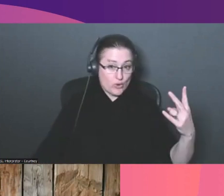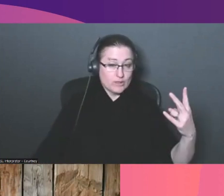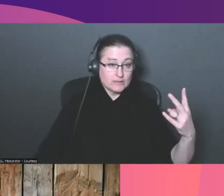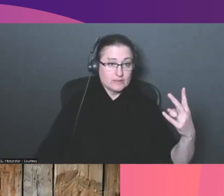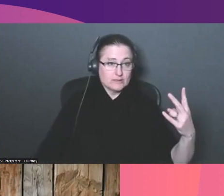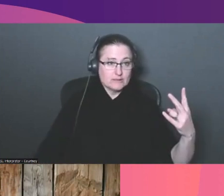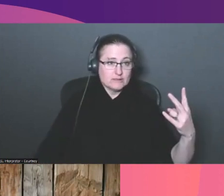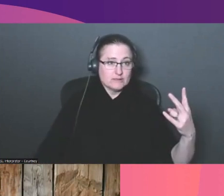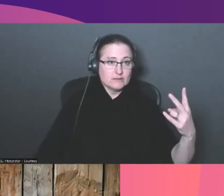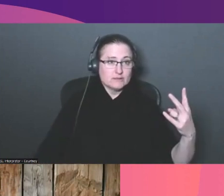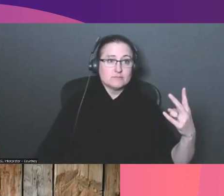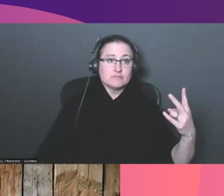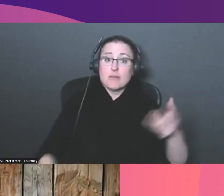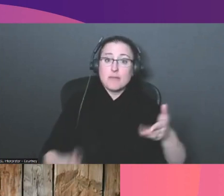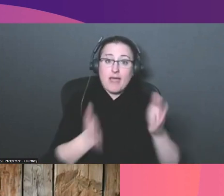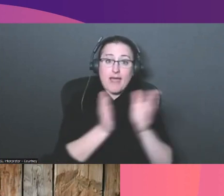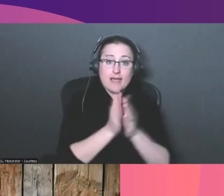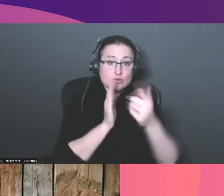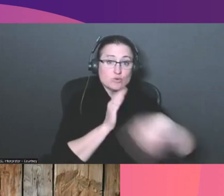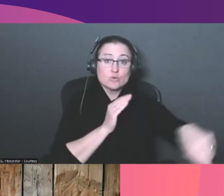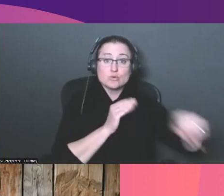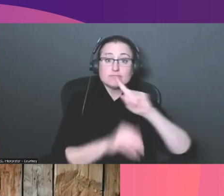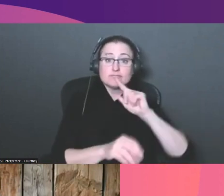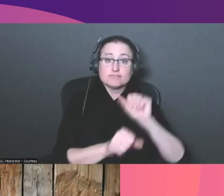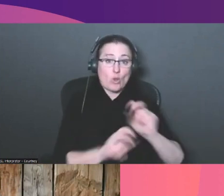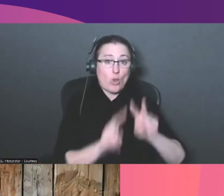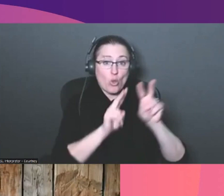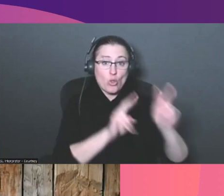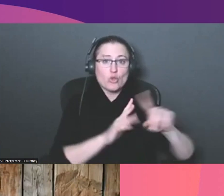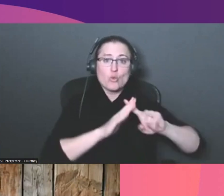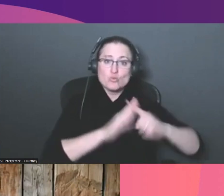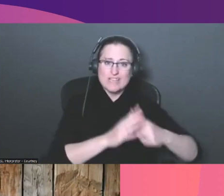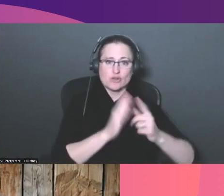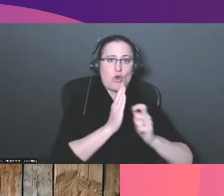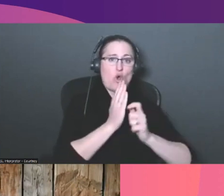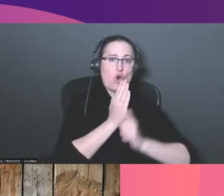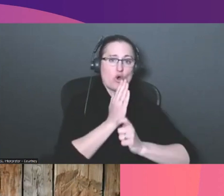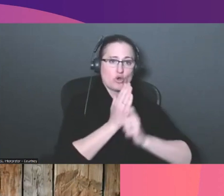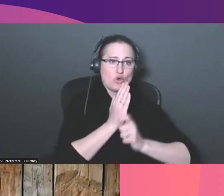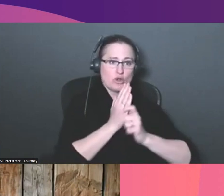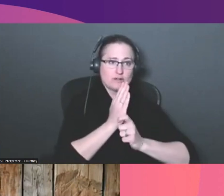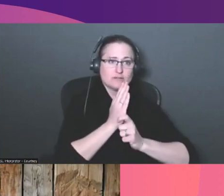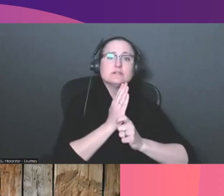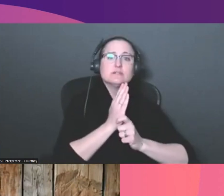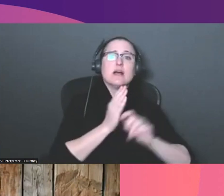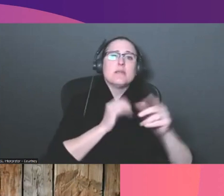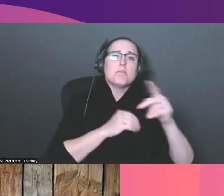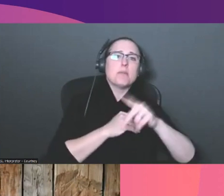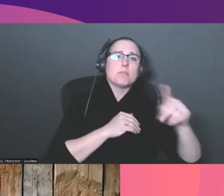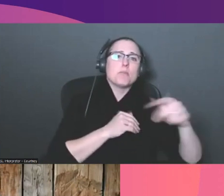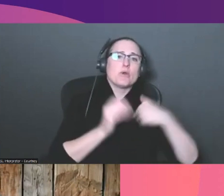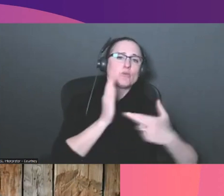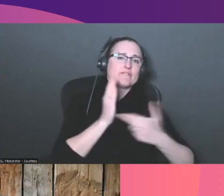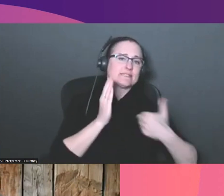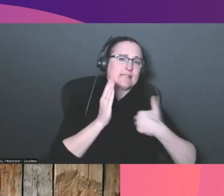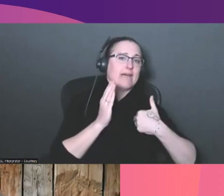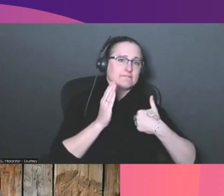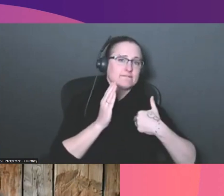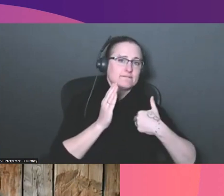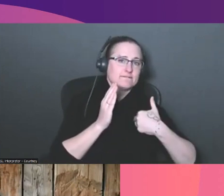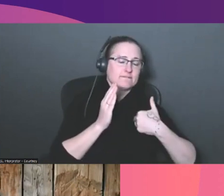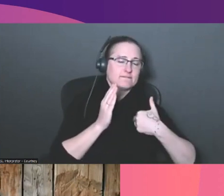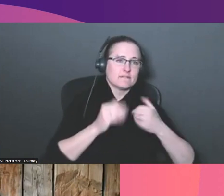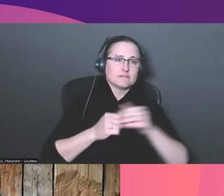trouvé ce modèle. J'invite l'auditoire à étudier l'article